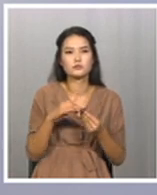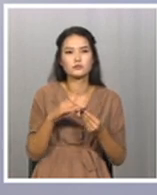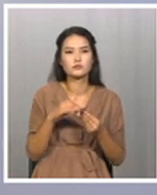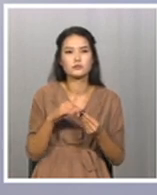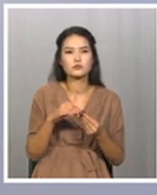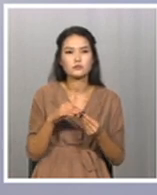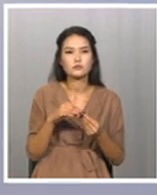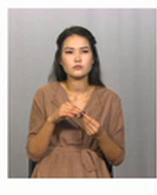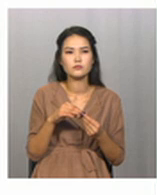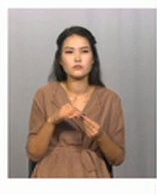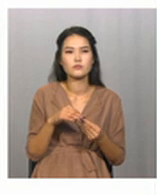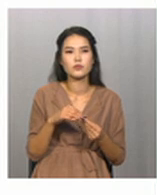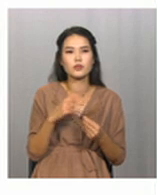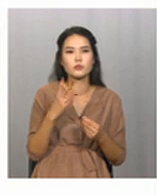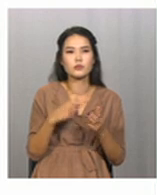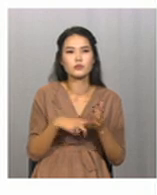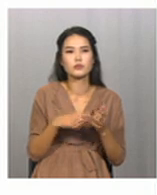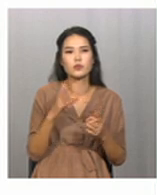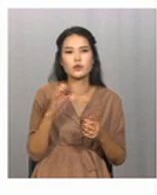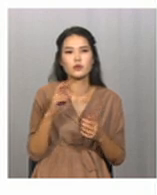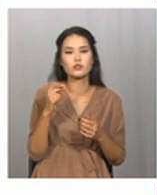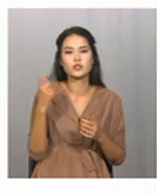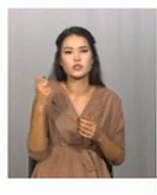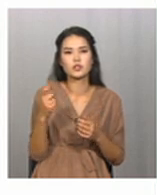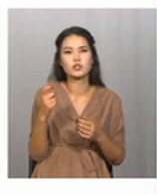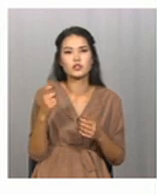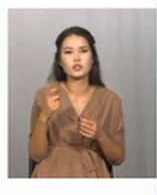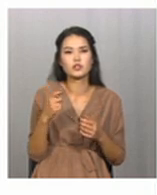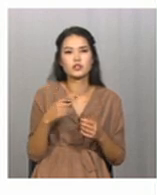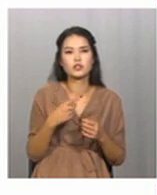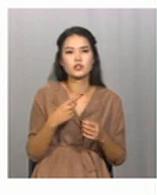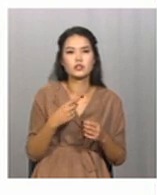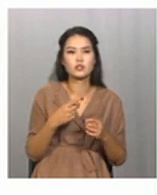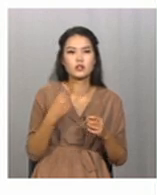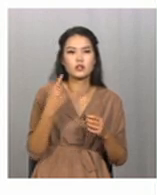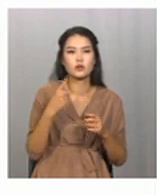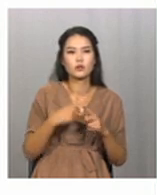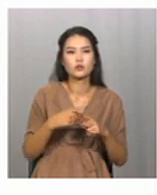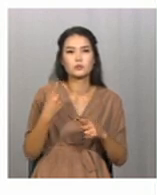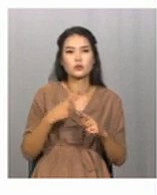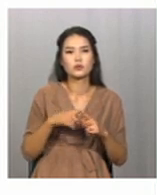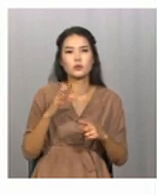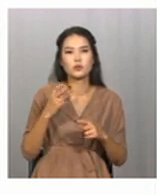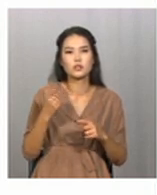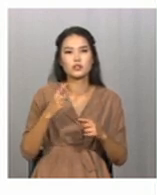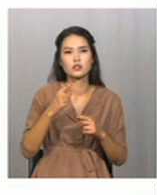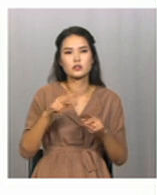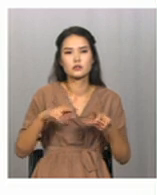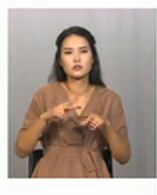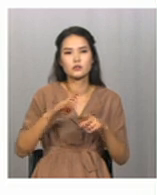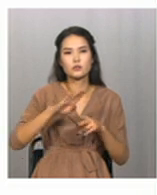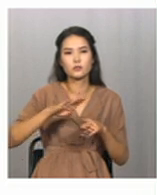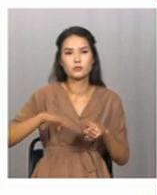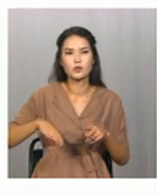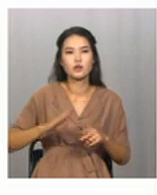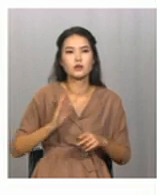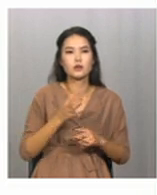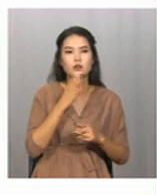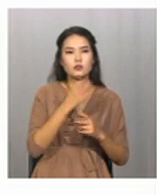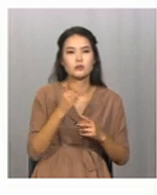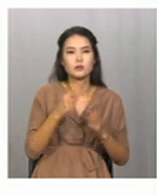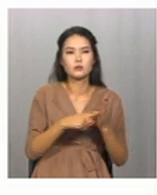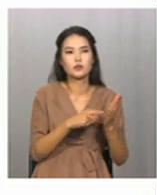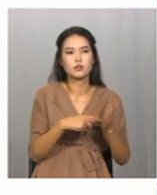Енді 1 қосу x пен 1 қосу косинус x пен 1 қосу косинус x-ті қысқартып, 1 бөлінген 1 азайтылған косинус